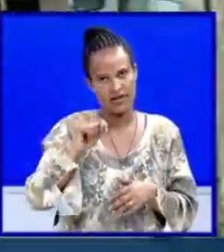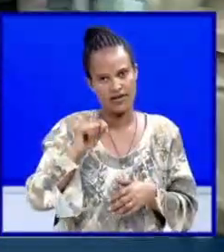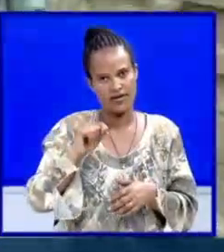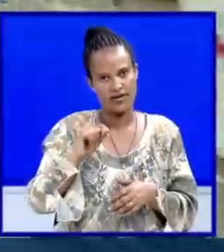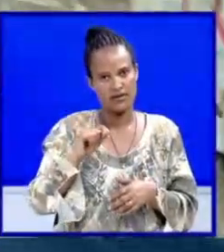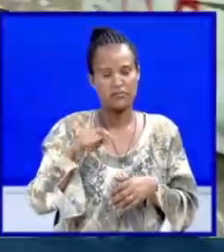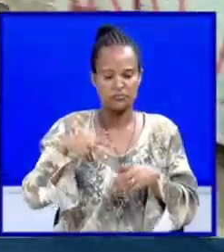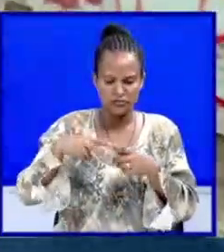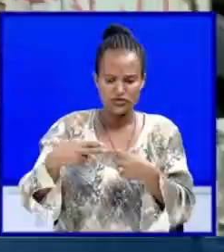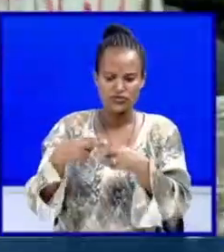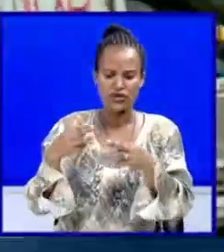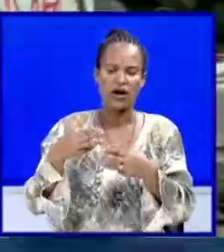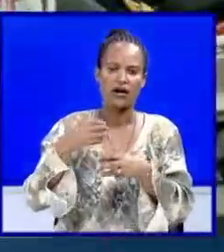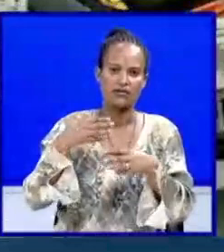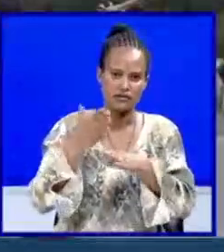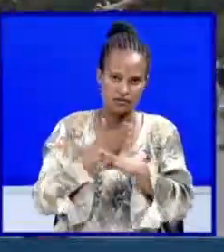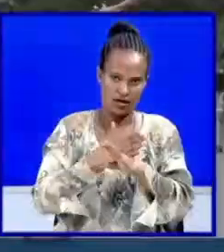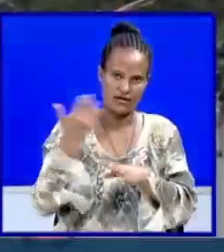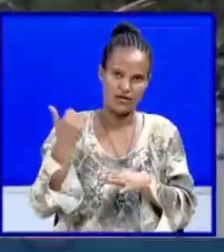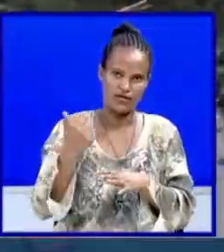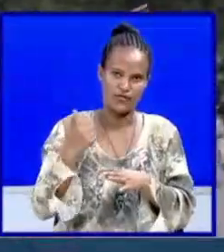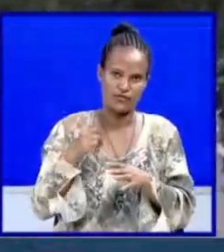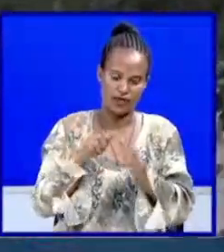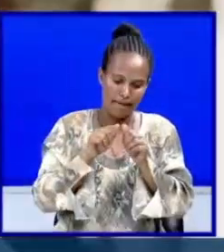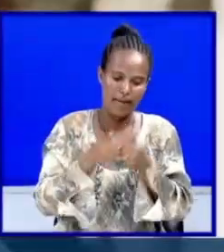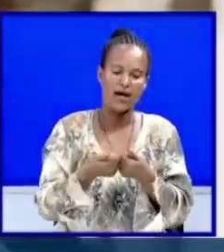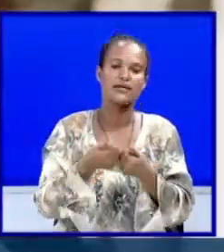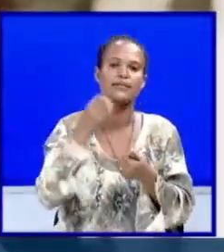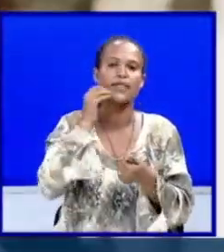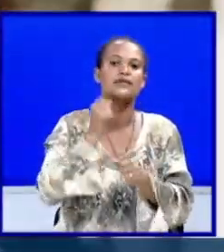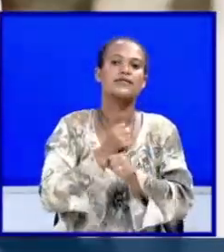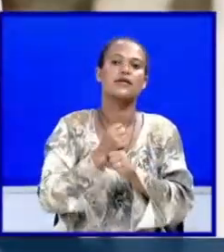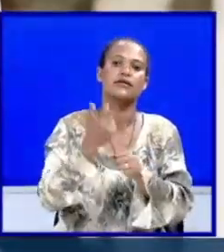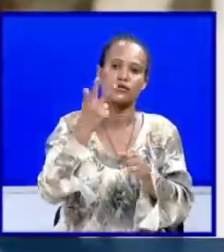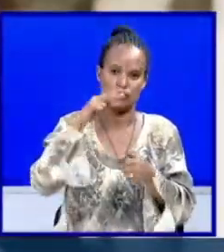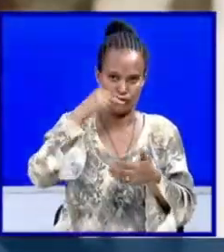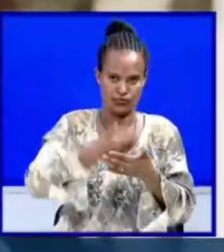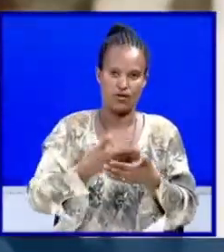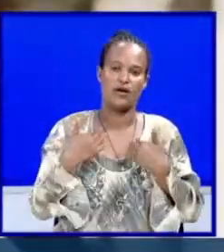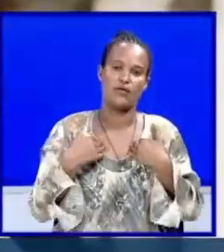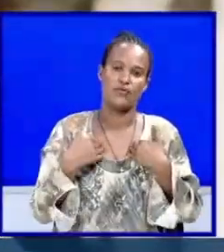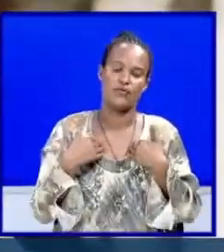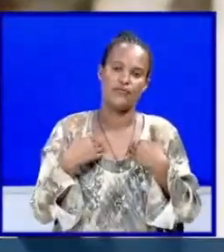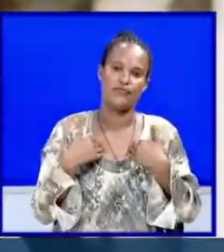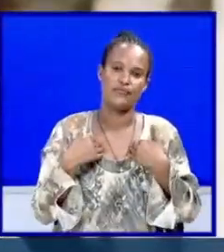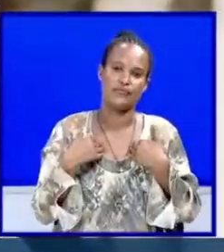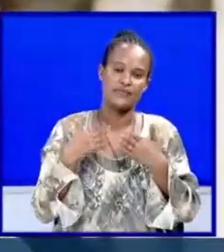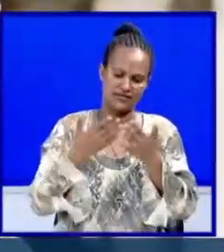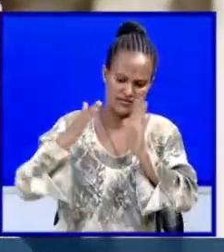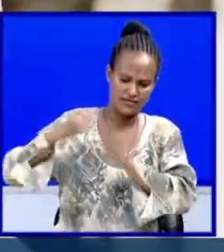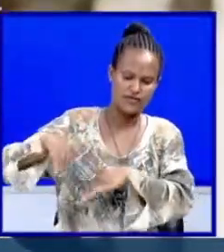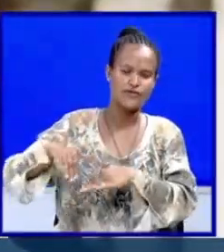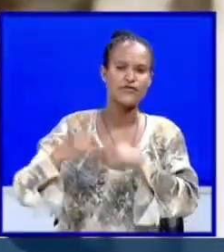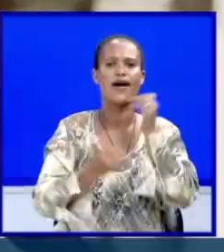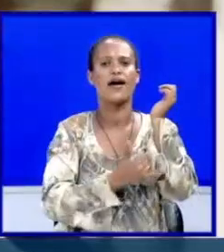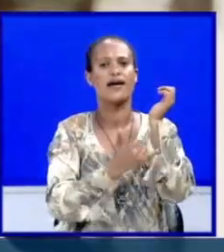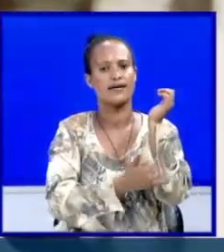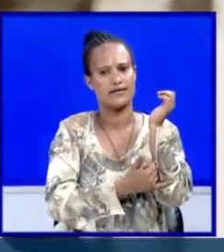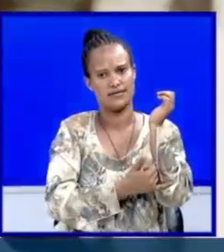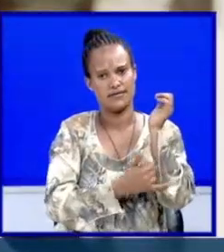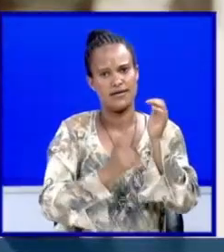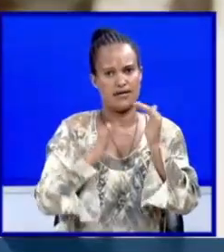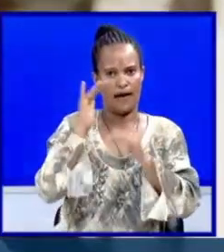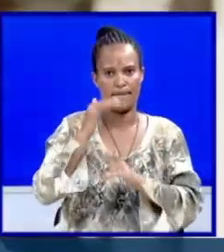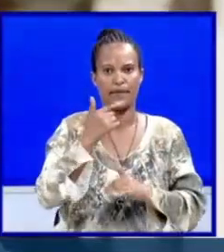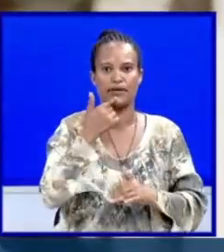ምድያታት ይዕሪ ፎርነ ይሰርሕ ዳባኒ 2 ቆልዕ ኣለዉ እዚ ርሕርሑ ሃገር